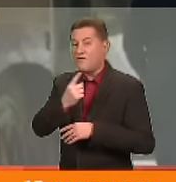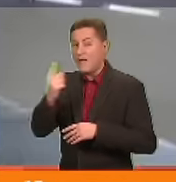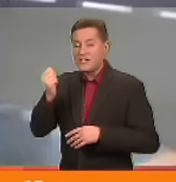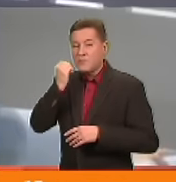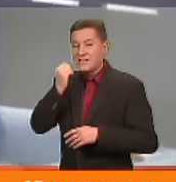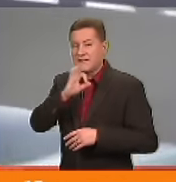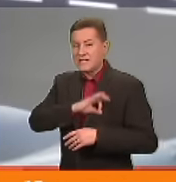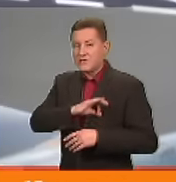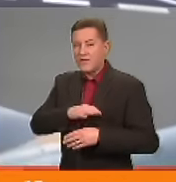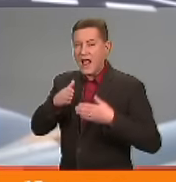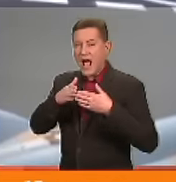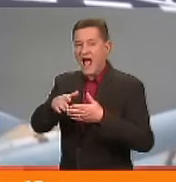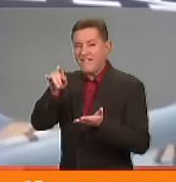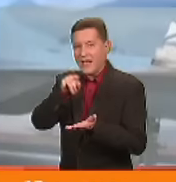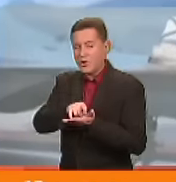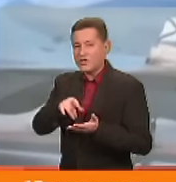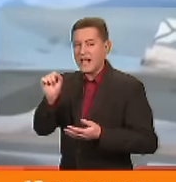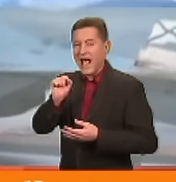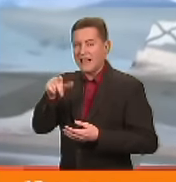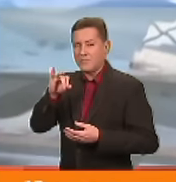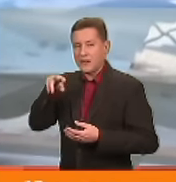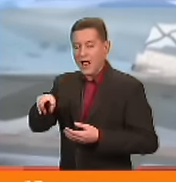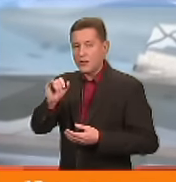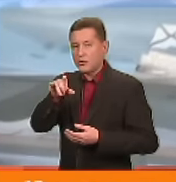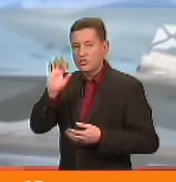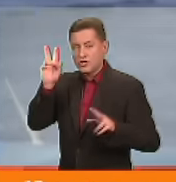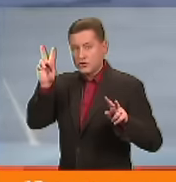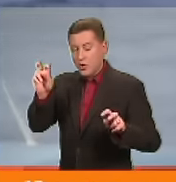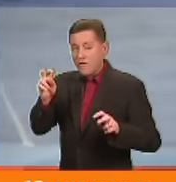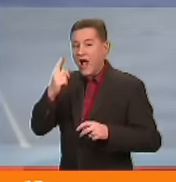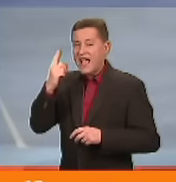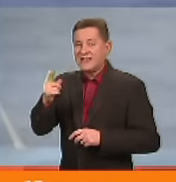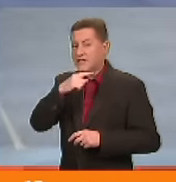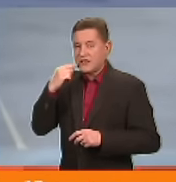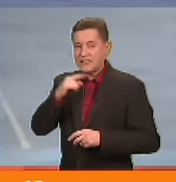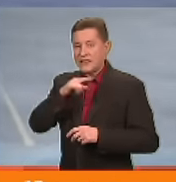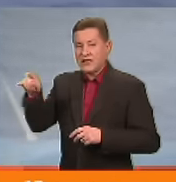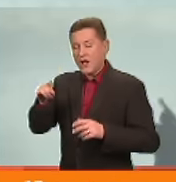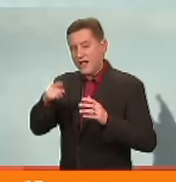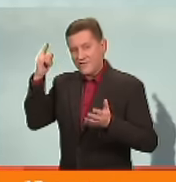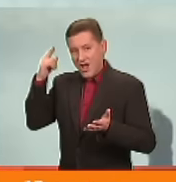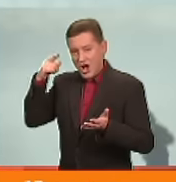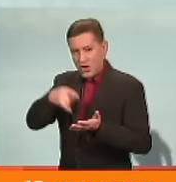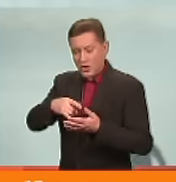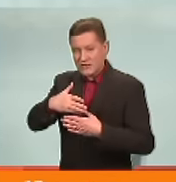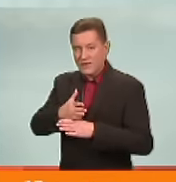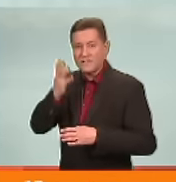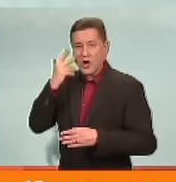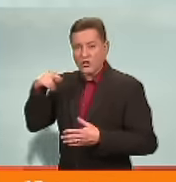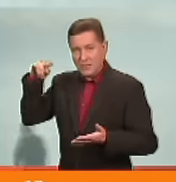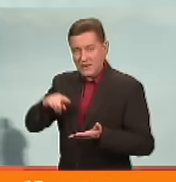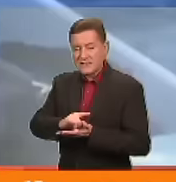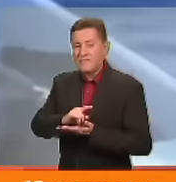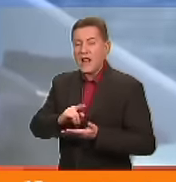бою авіаносець «Адмірал Кузнєцов». Напередодні один із російських літаків розбився, коли приземлявся. З Сирії